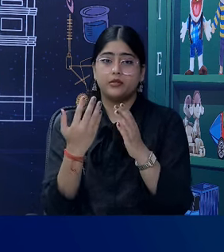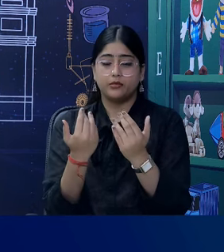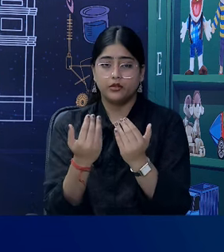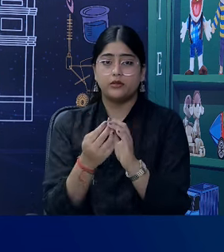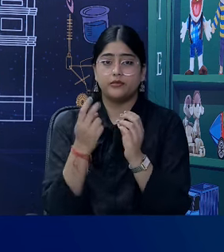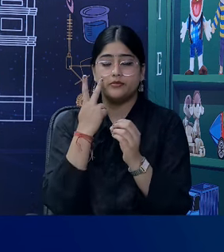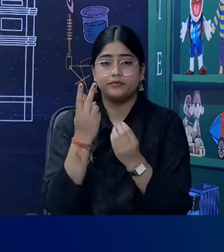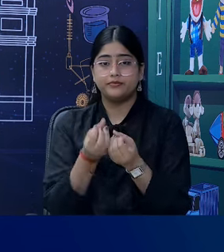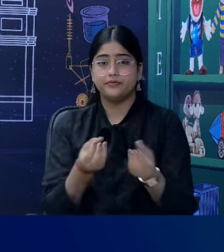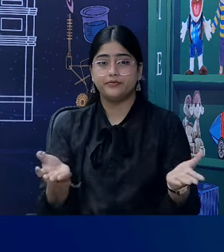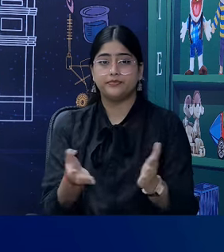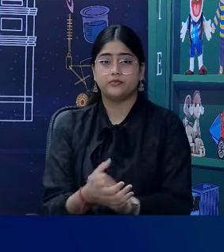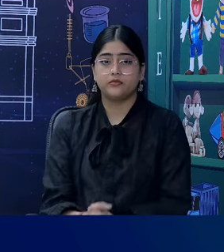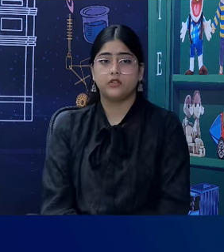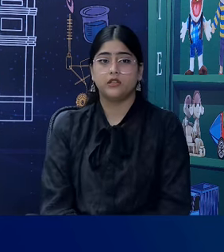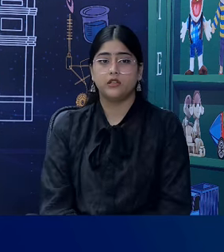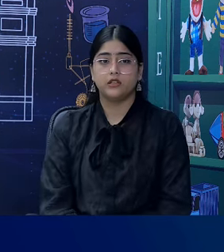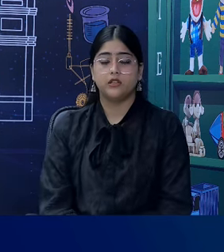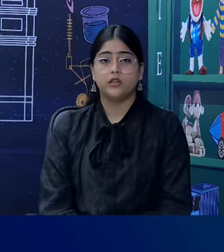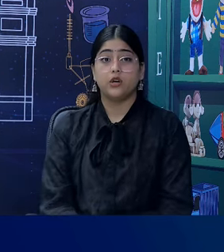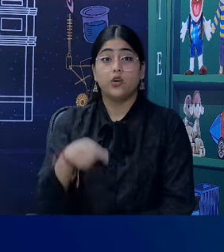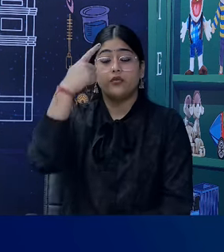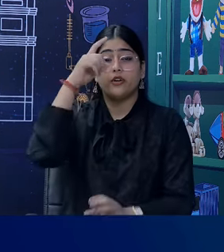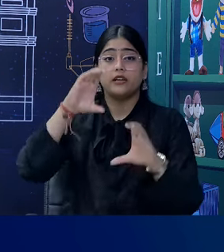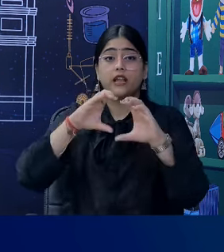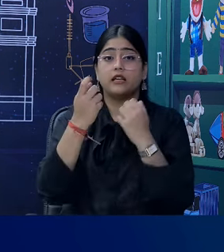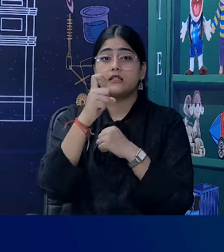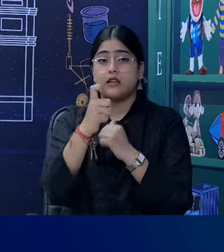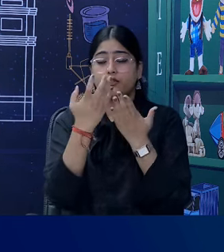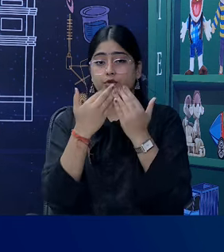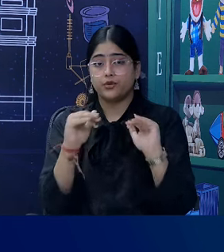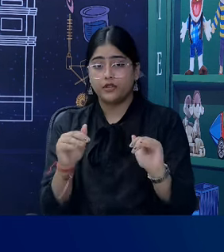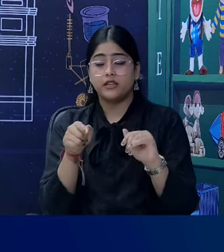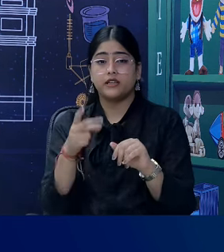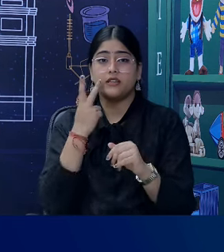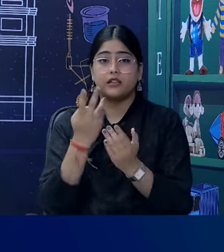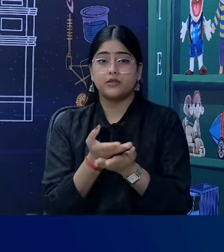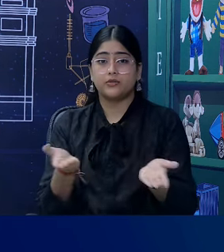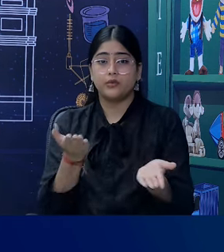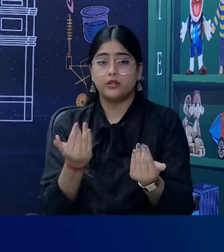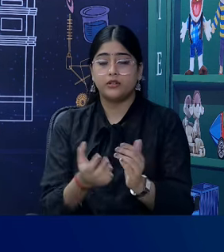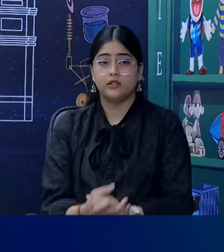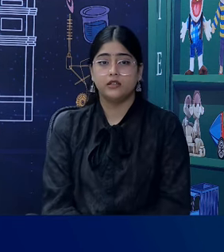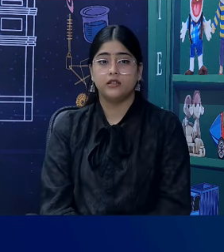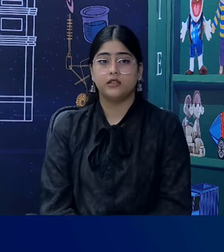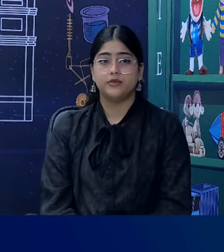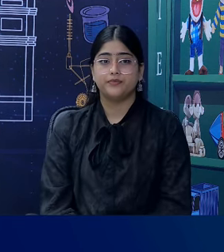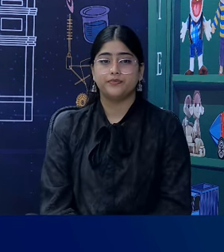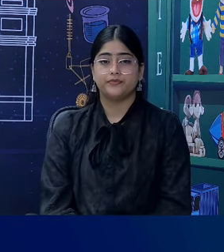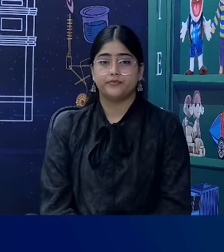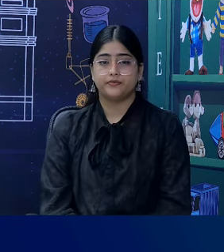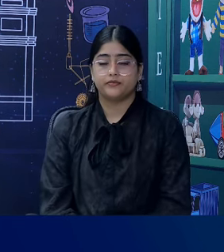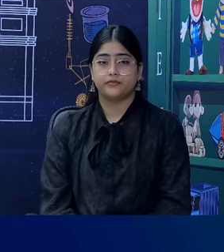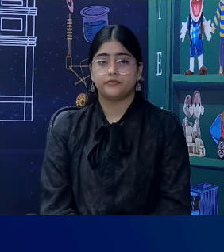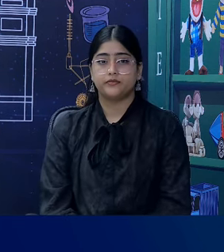ईमेल आईडी के जरिए कक्षा सातवीं के विद्यार्थियों के लिए हमारी ईमेल आईडी आपकी स्क्रीन पर है टीड